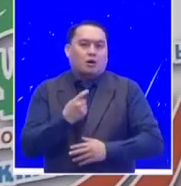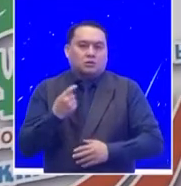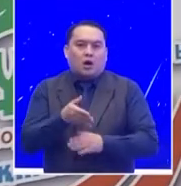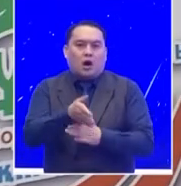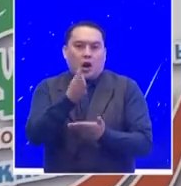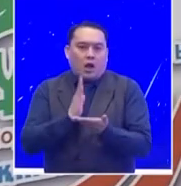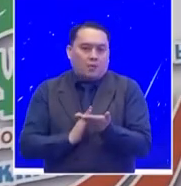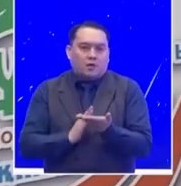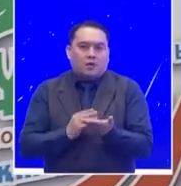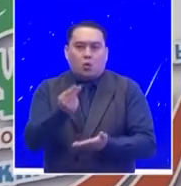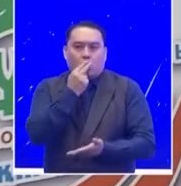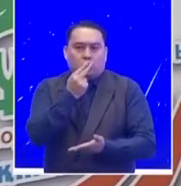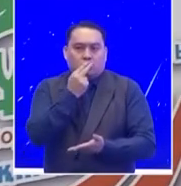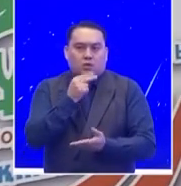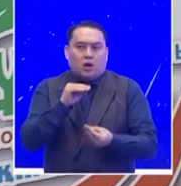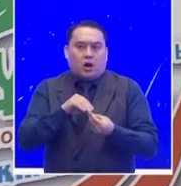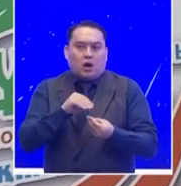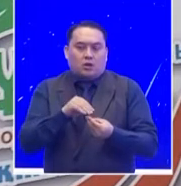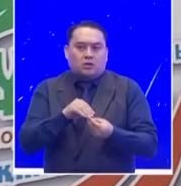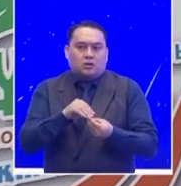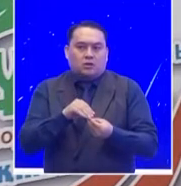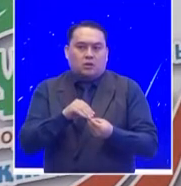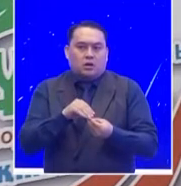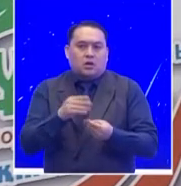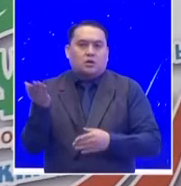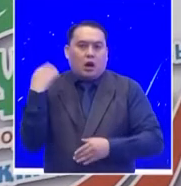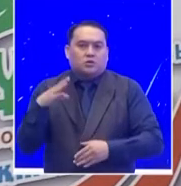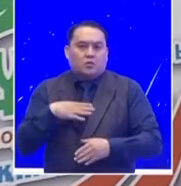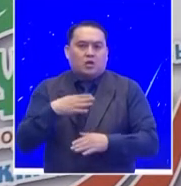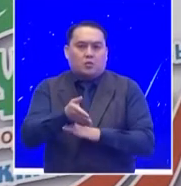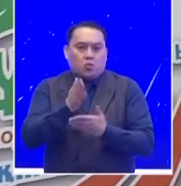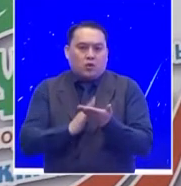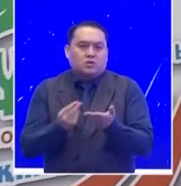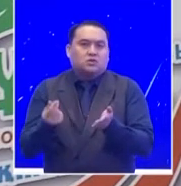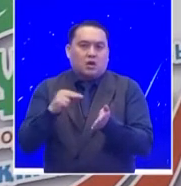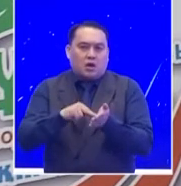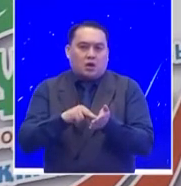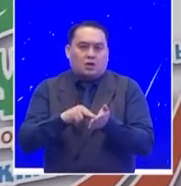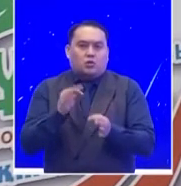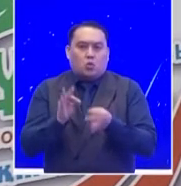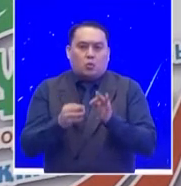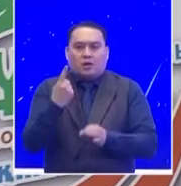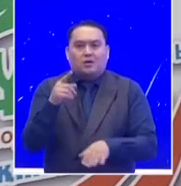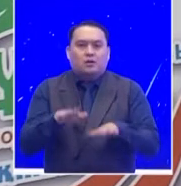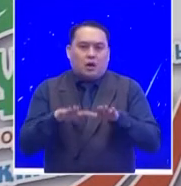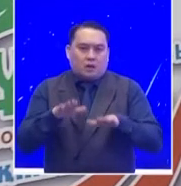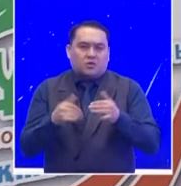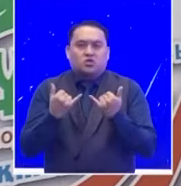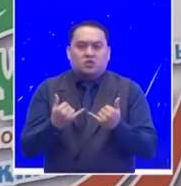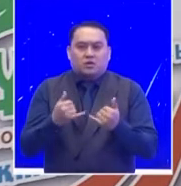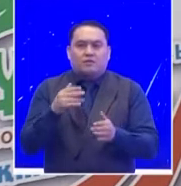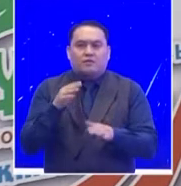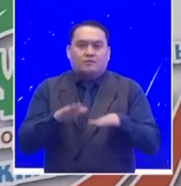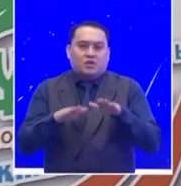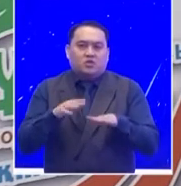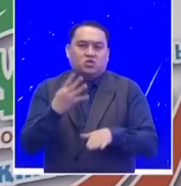хлеб едим почти что один разрыхлитель. Если раньше булка хлеба стоила, весила по норме килограмм, то сейчас она весит